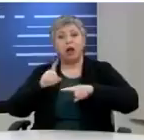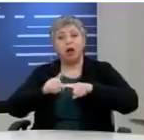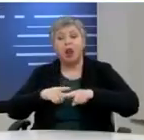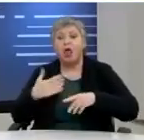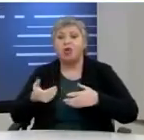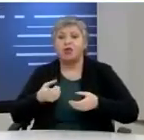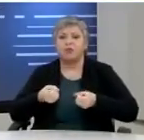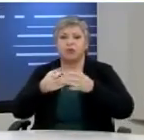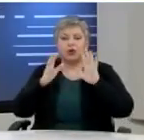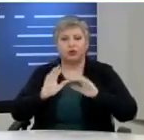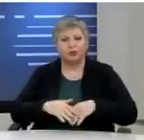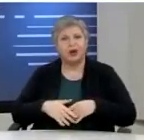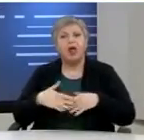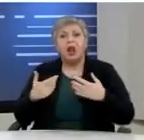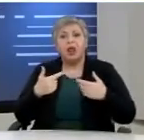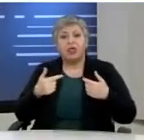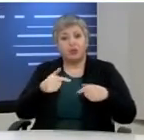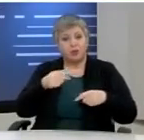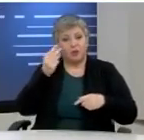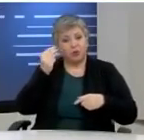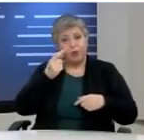δώσαμε τη γλώσσα μας, δώσαμε τα πάντα.